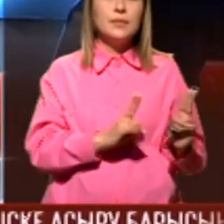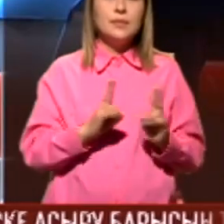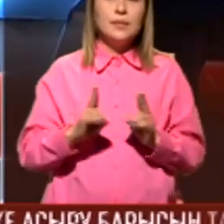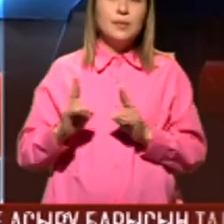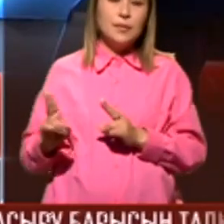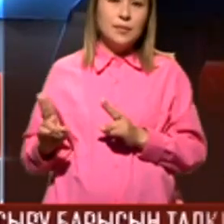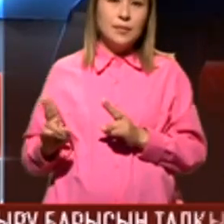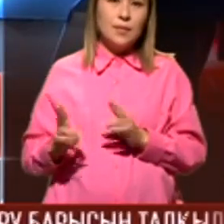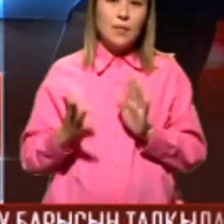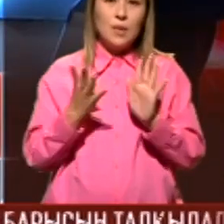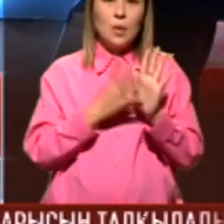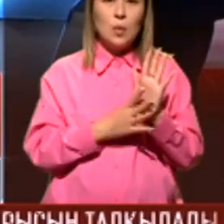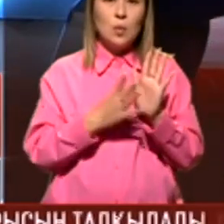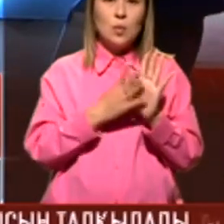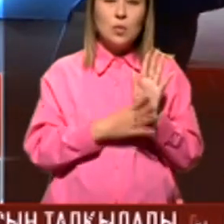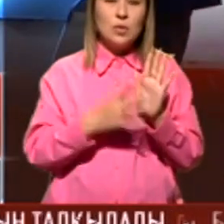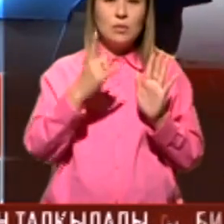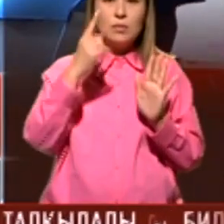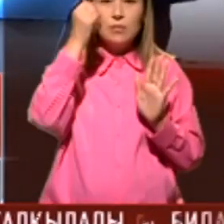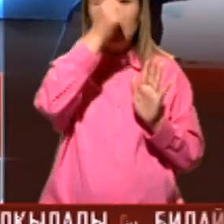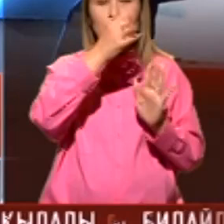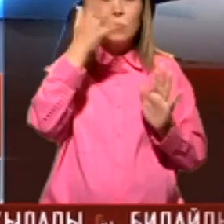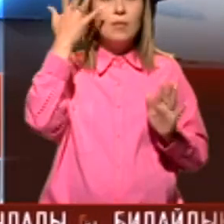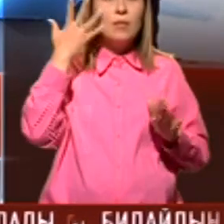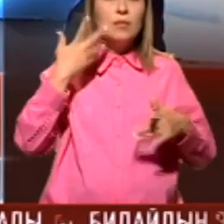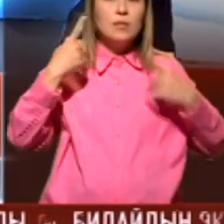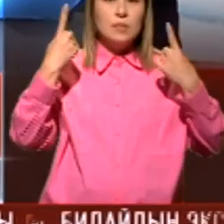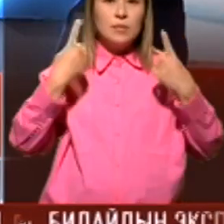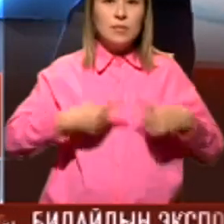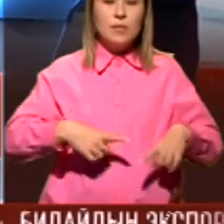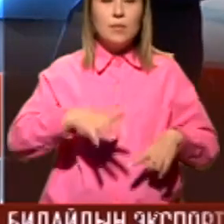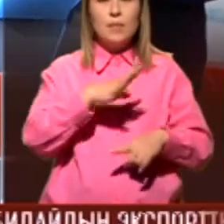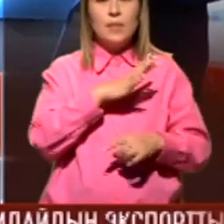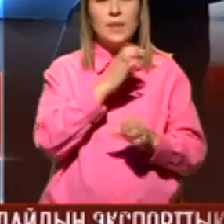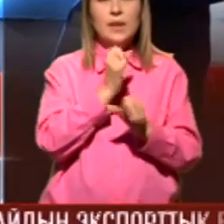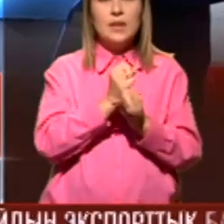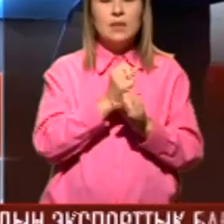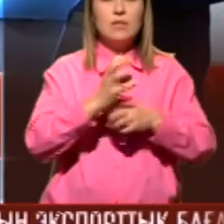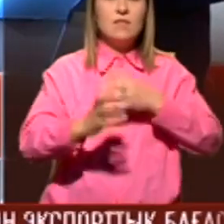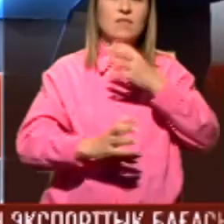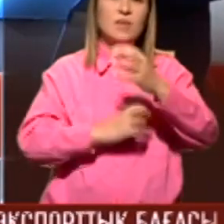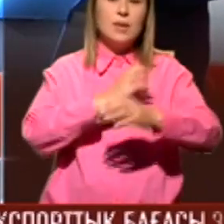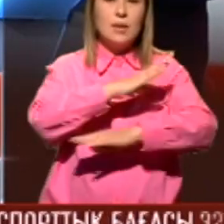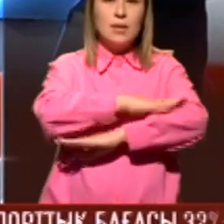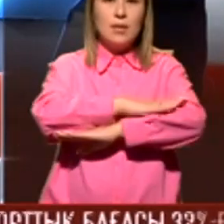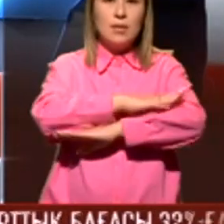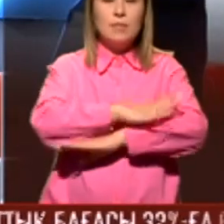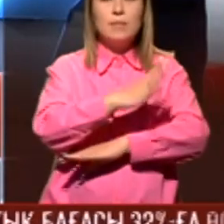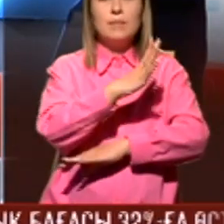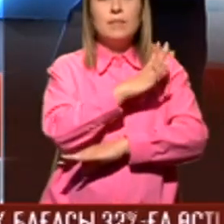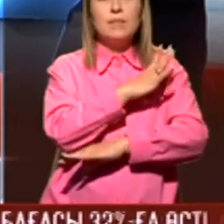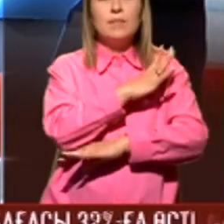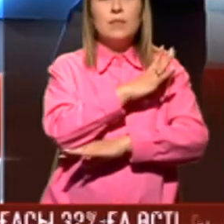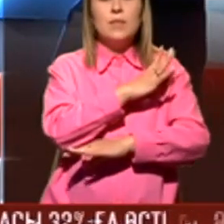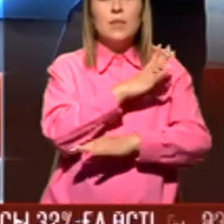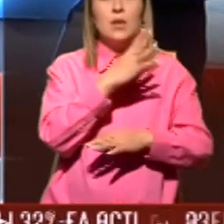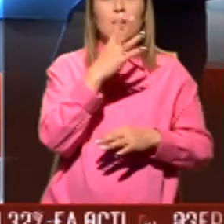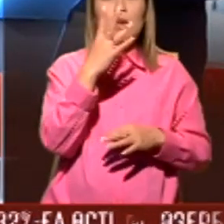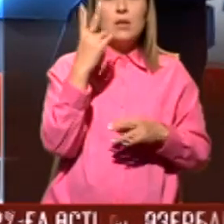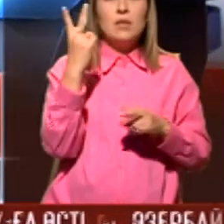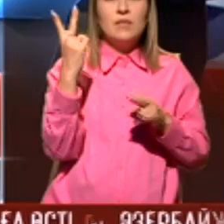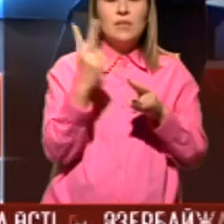дейінгі мынау 91-де кеңес одағы ыдырағаннан кейінгі қалыптасқан халықаралық тәртіптер мен тіпті одан бұрынғы анау екі